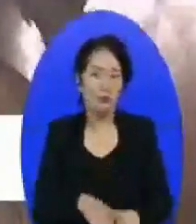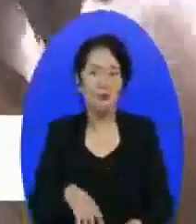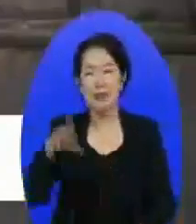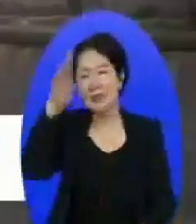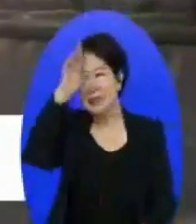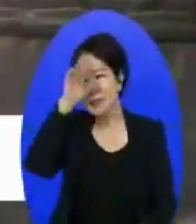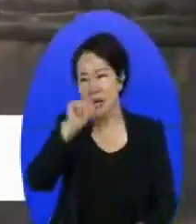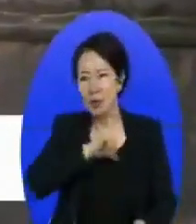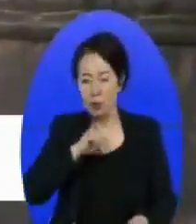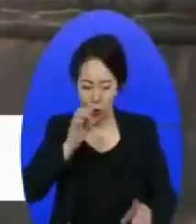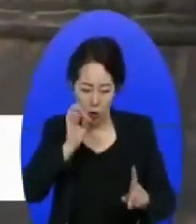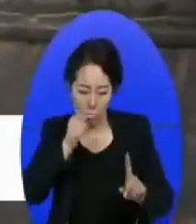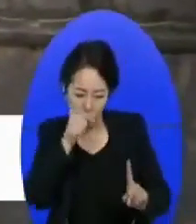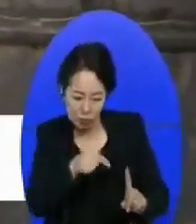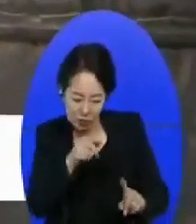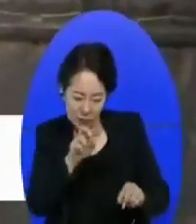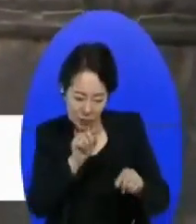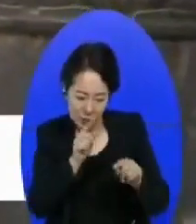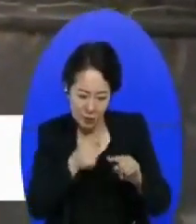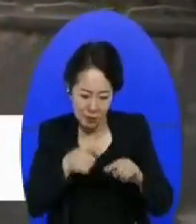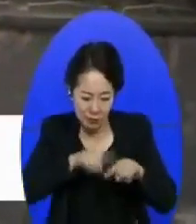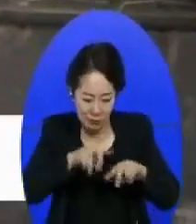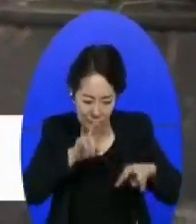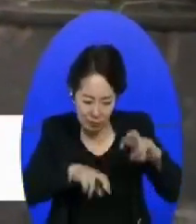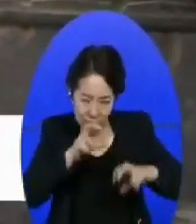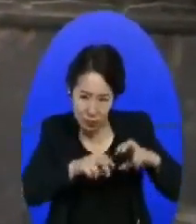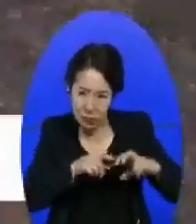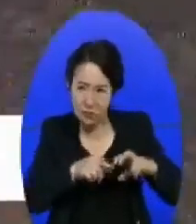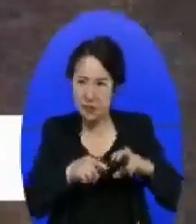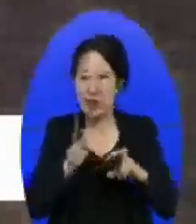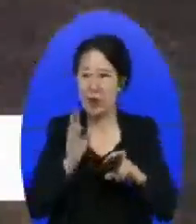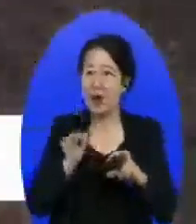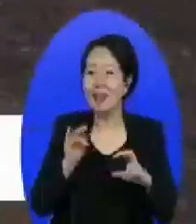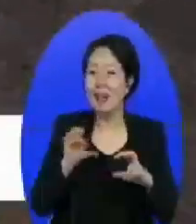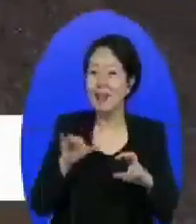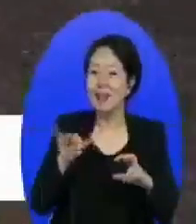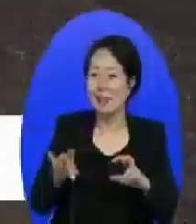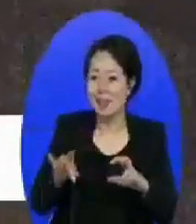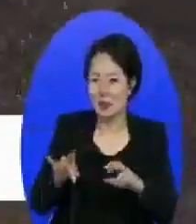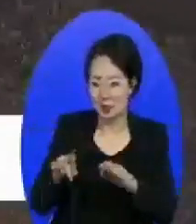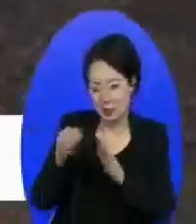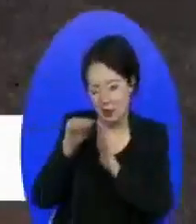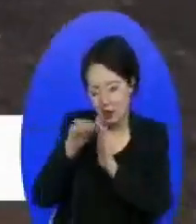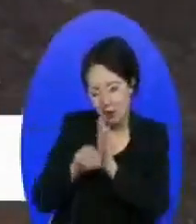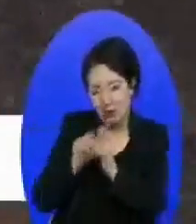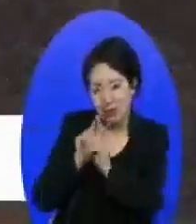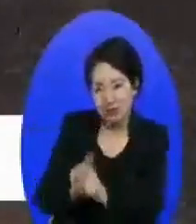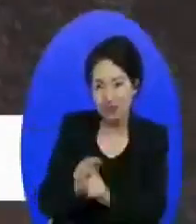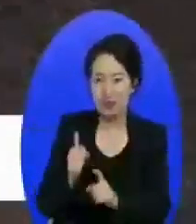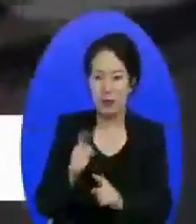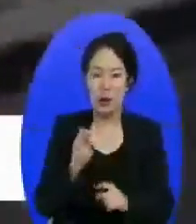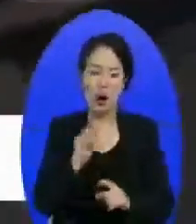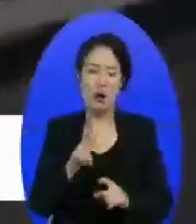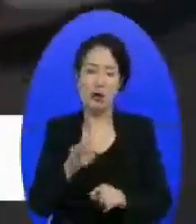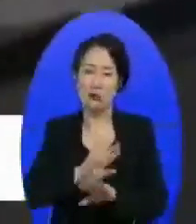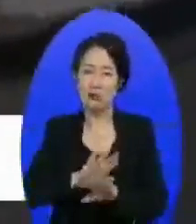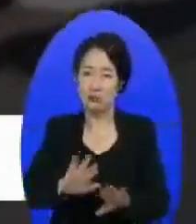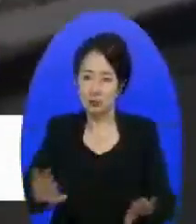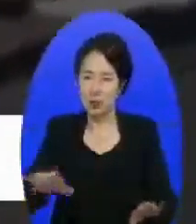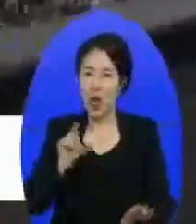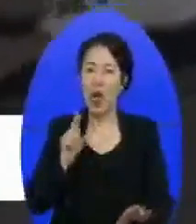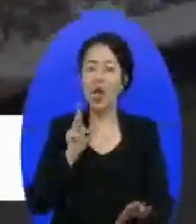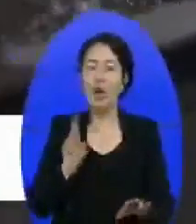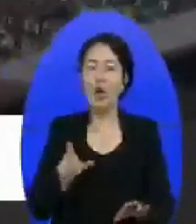дахин боловсруулах үйлдвэрлэлийг кадастрын зарчмаар байгуулах нь оновчтой гэж харж байна. Ингэж байж нэгдүгээр хог хаягдлаасаа сална, хоёрдугаарт